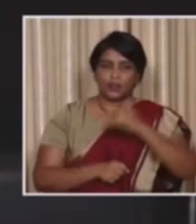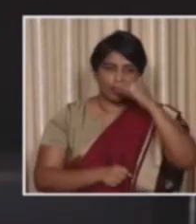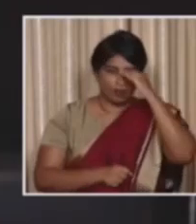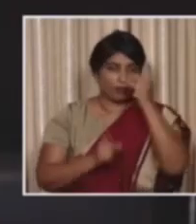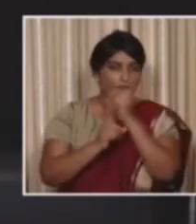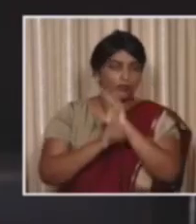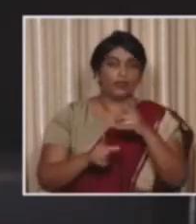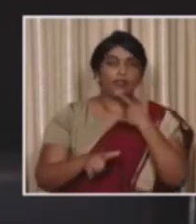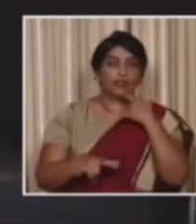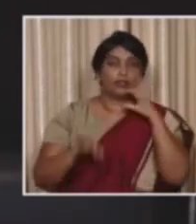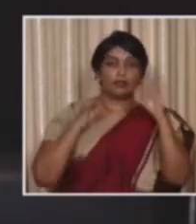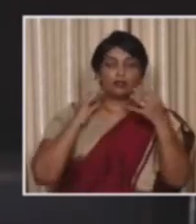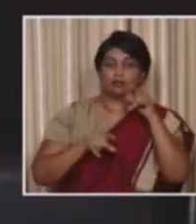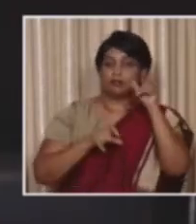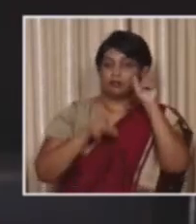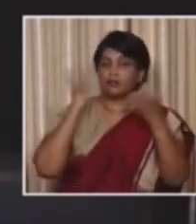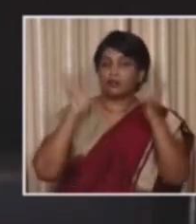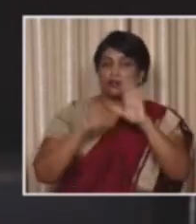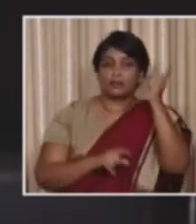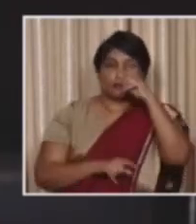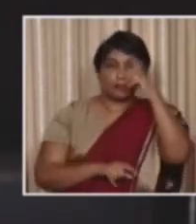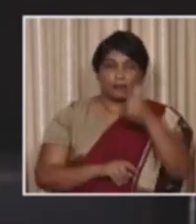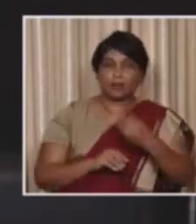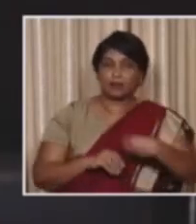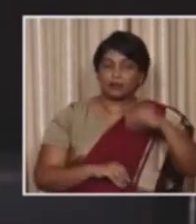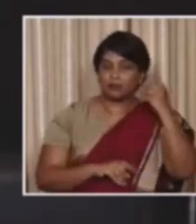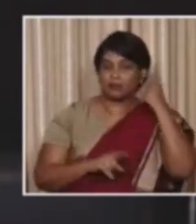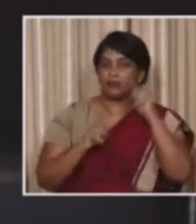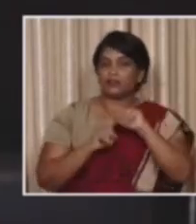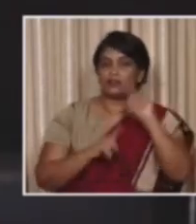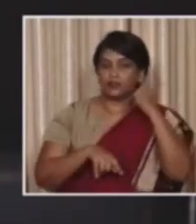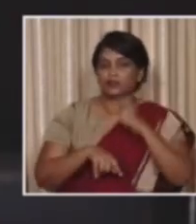சம்பள அதிகரிப்பை மேற்கொள்ள நடவடிக்கை எடுக்கும்.